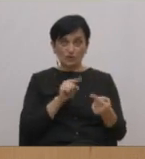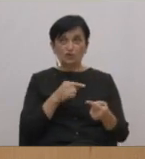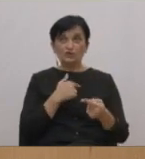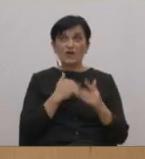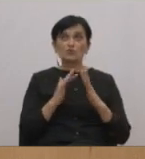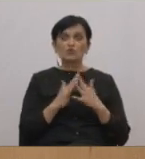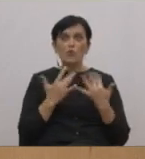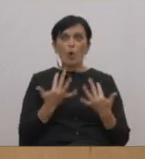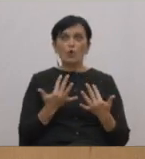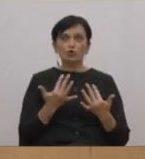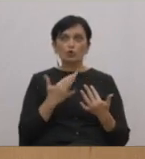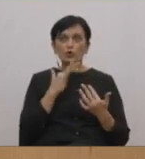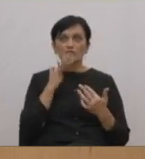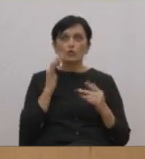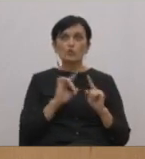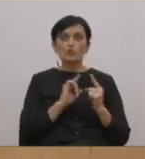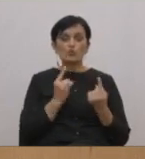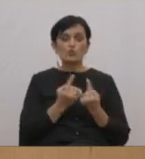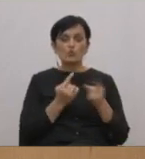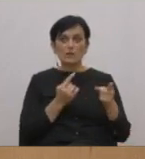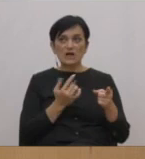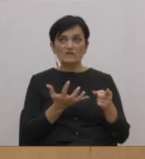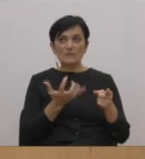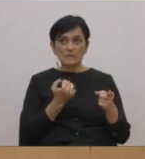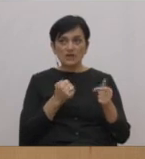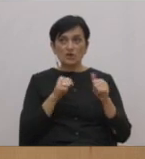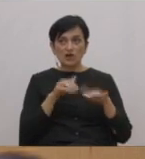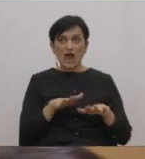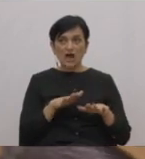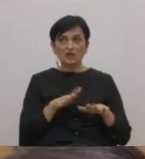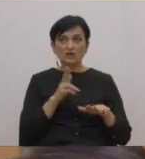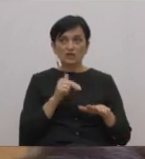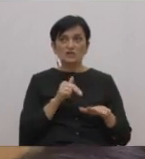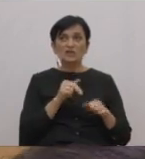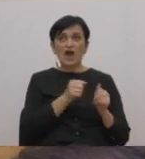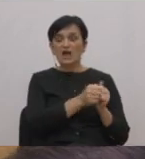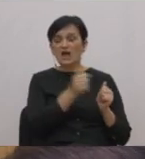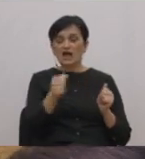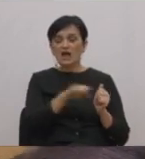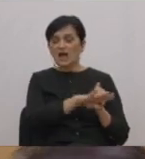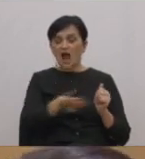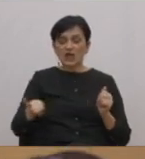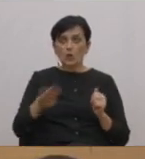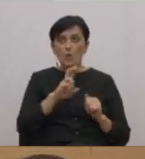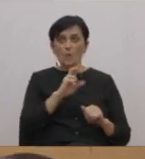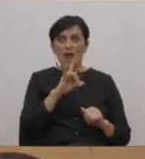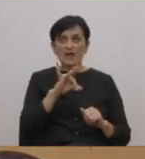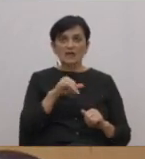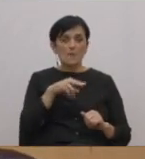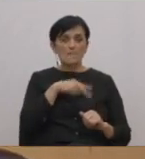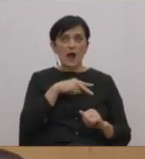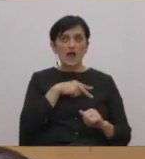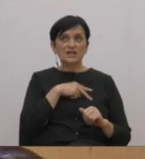hot, rom umraule sobam, miros gadatsuatileba, te gadatenos irak liberaia.